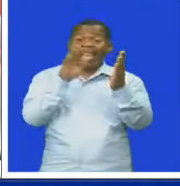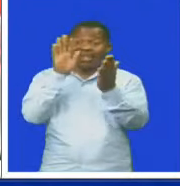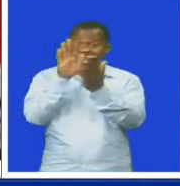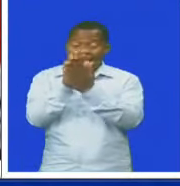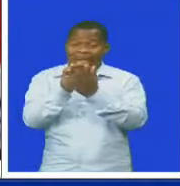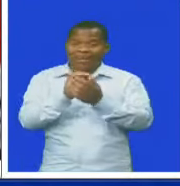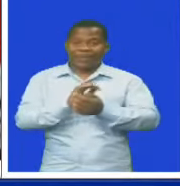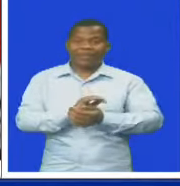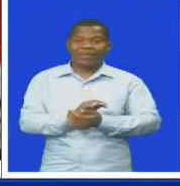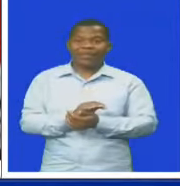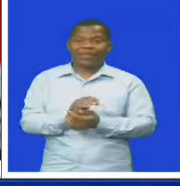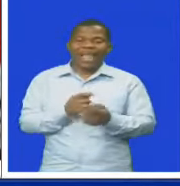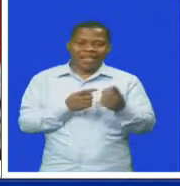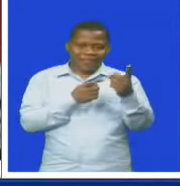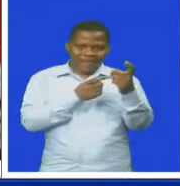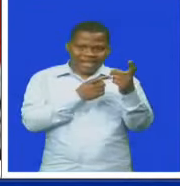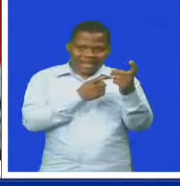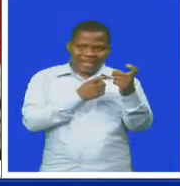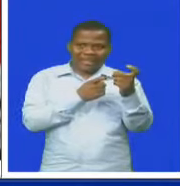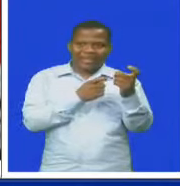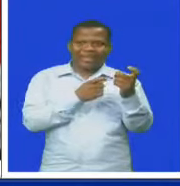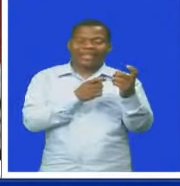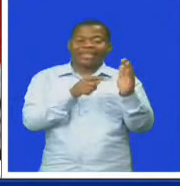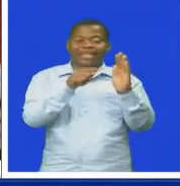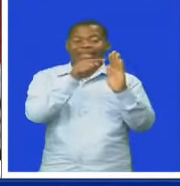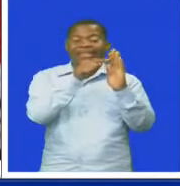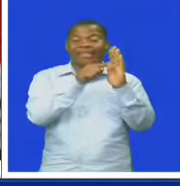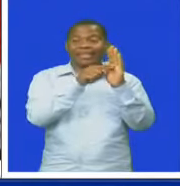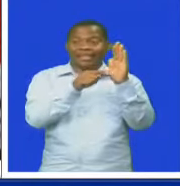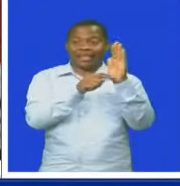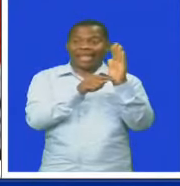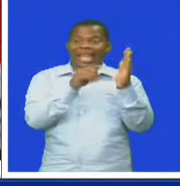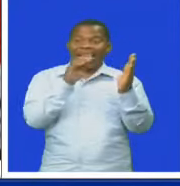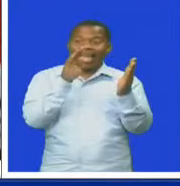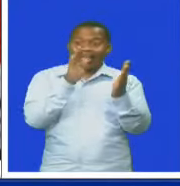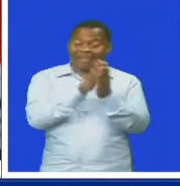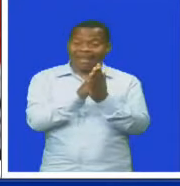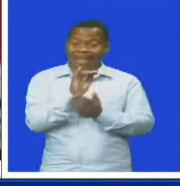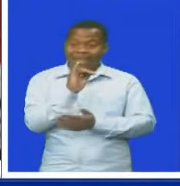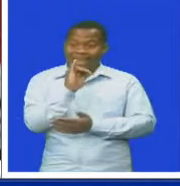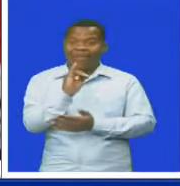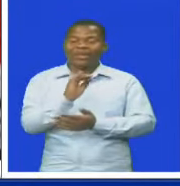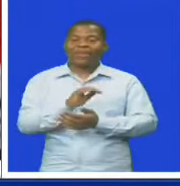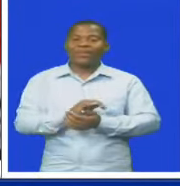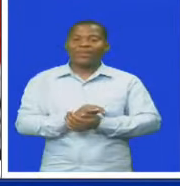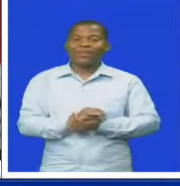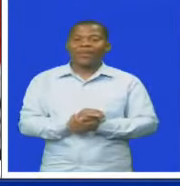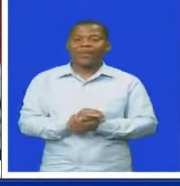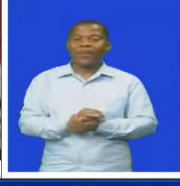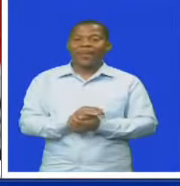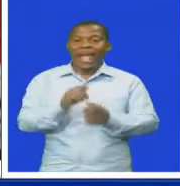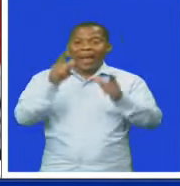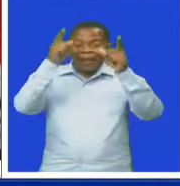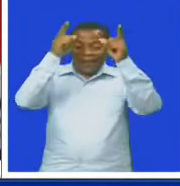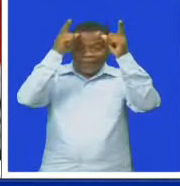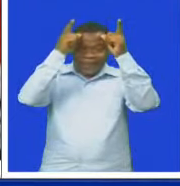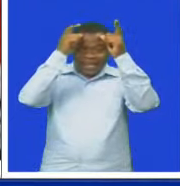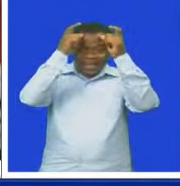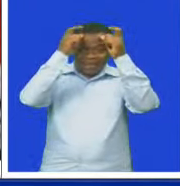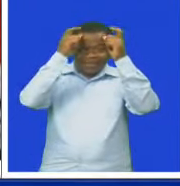United yona ke yelishumi nakune kanti inemaphuzu lalishumi ngemuva kwemidlalo